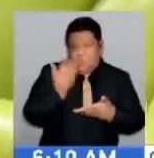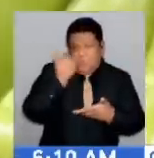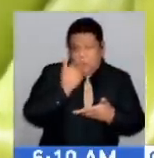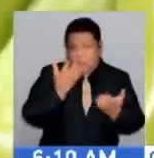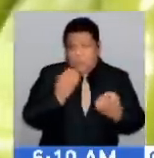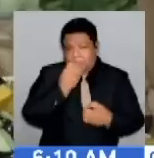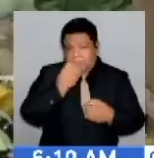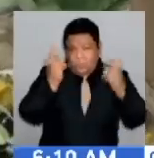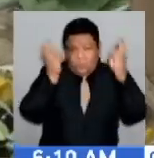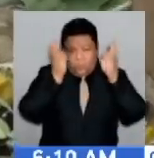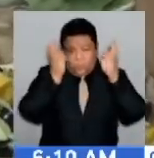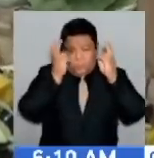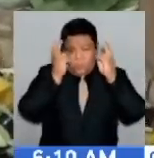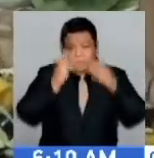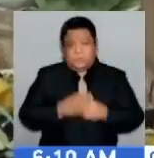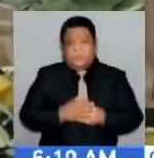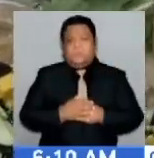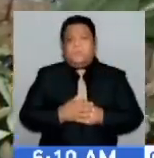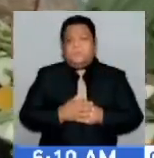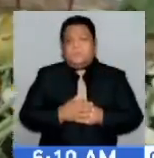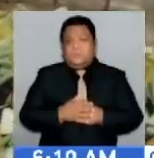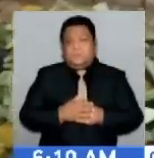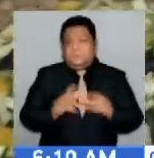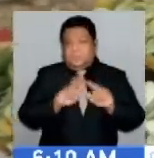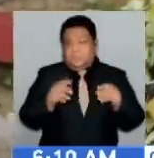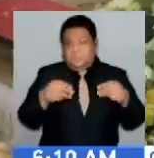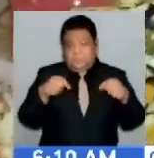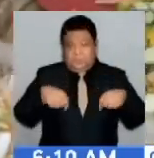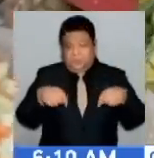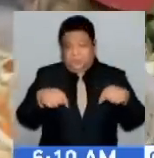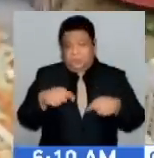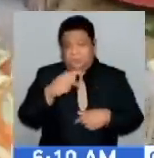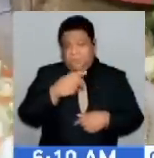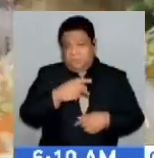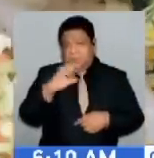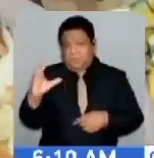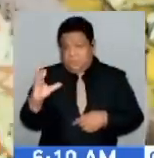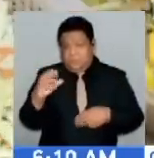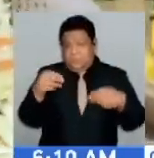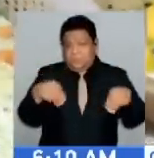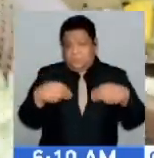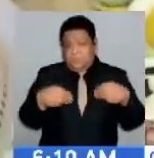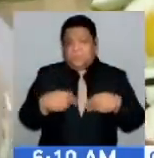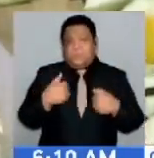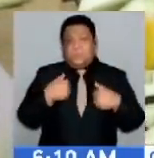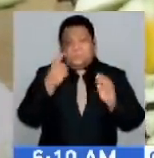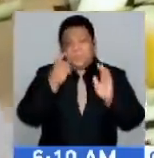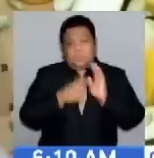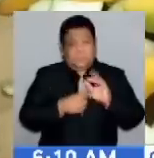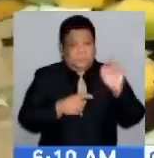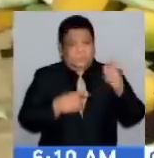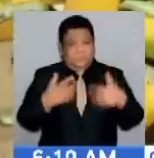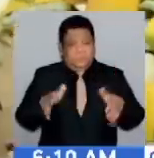sa, well, sa, pati naman ho sa ibang palengke, pero dito ho sa Pasay City Public Market, may mga makikita ho kayong ganitong mga paninda. Yung hiwaan